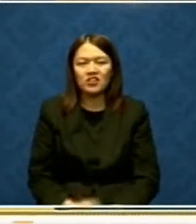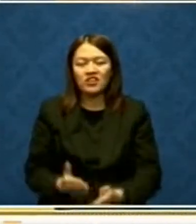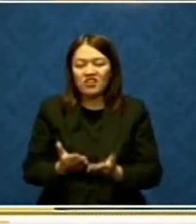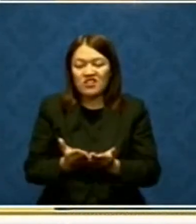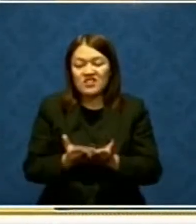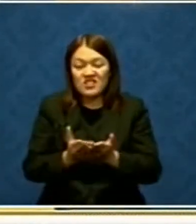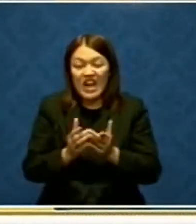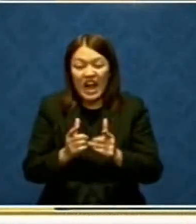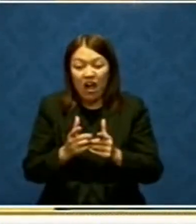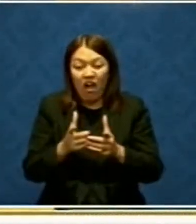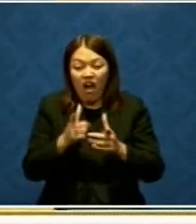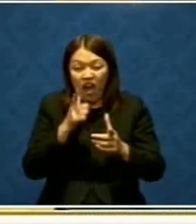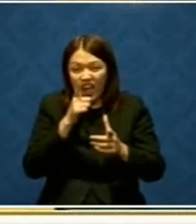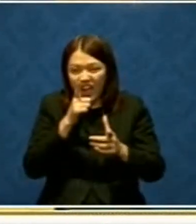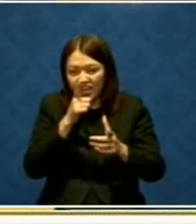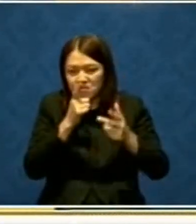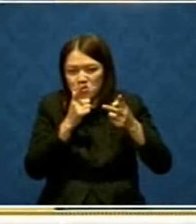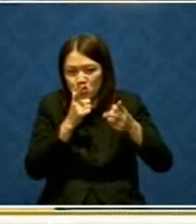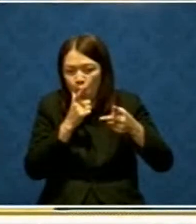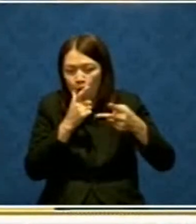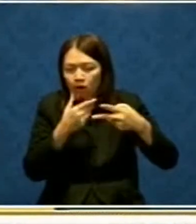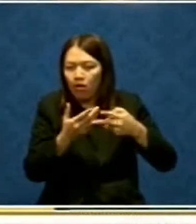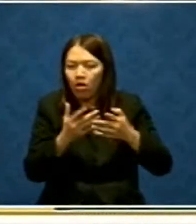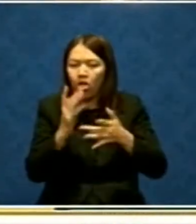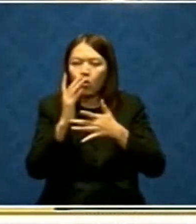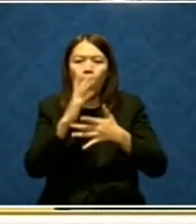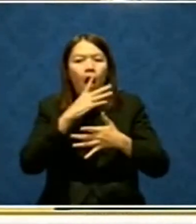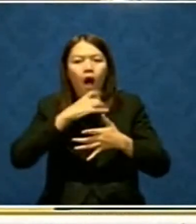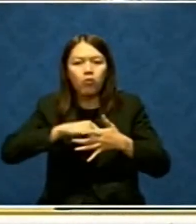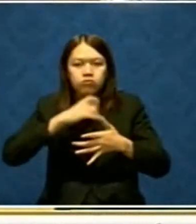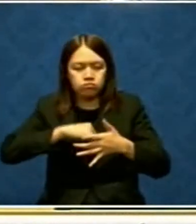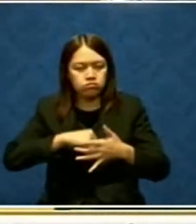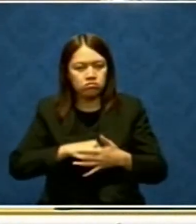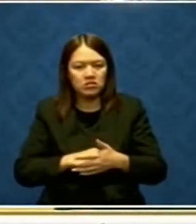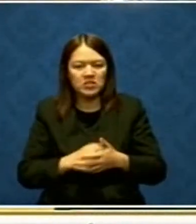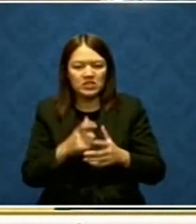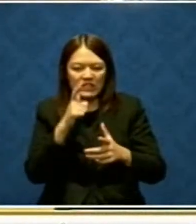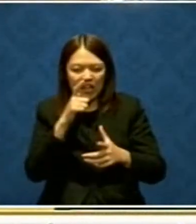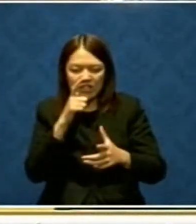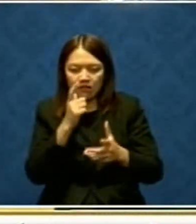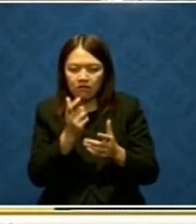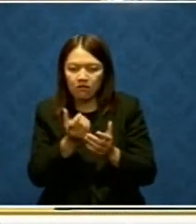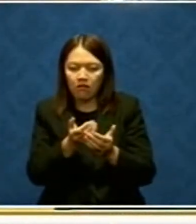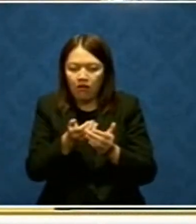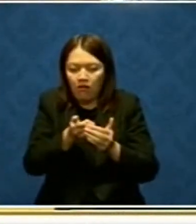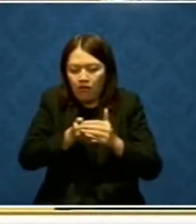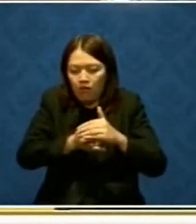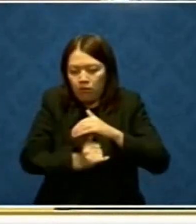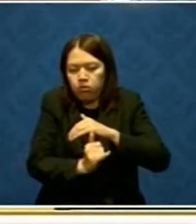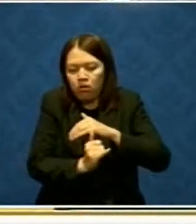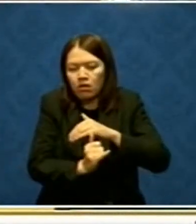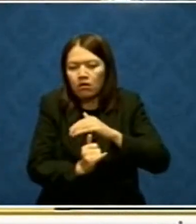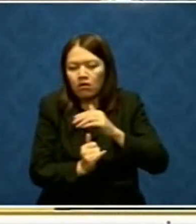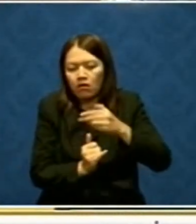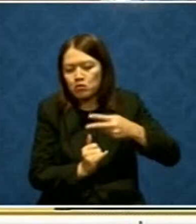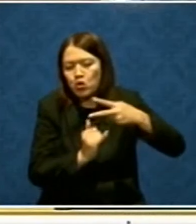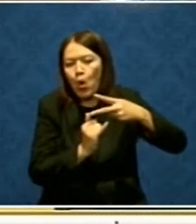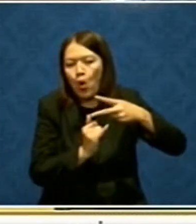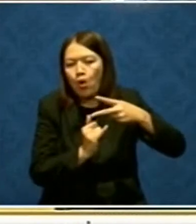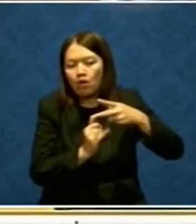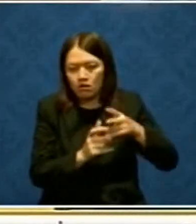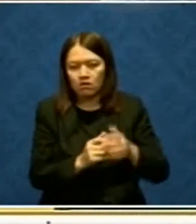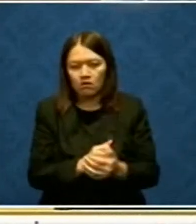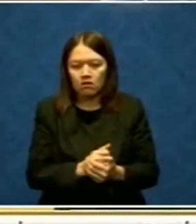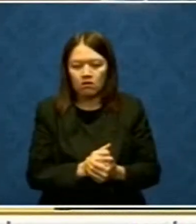ป็นตัวเรือ2ชั้นคือมันเป็นเทคโนโลยีเก่ามากมันเลยต้องมีขนาดใหญ่ไม่งั้นคนข้างในจะไม่ปลอดภัยเราควรเอาเทคโนโ